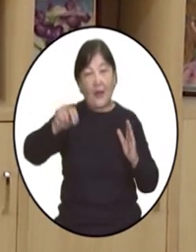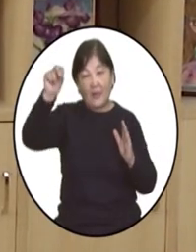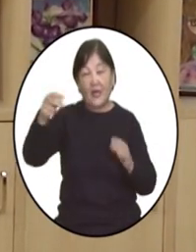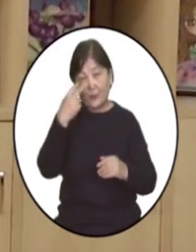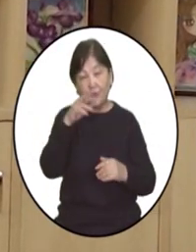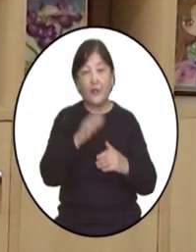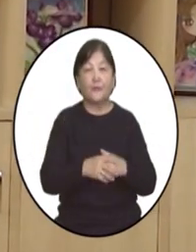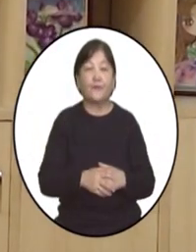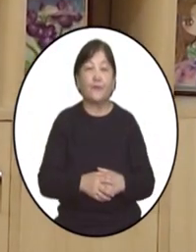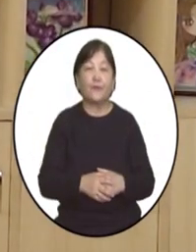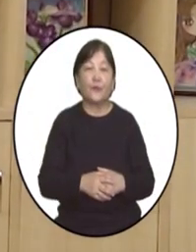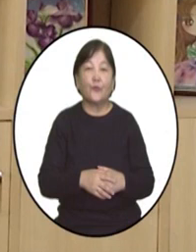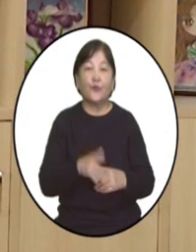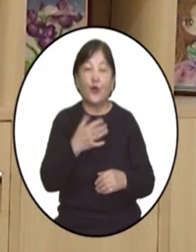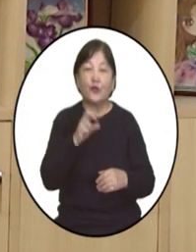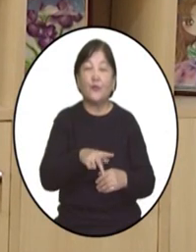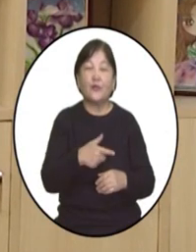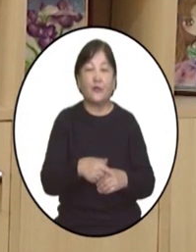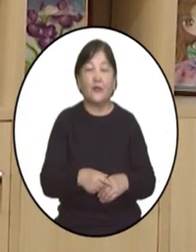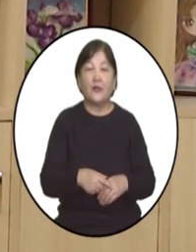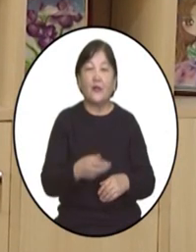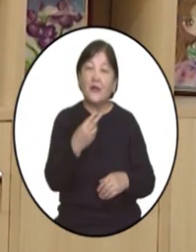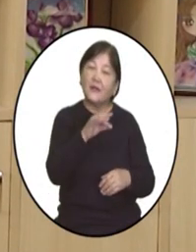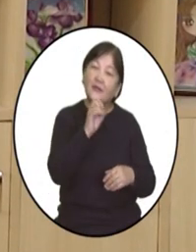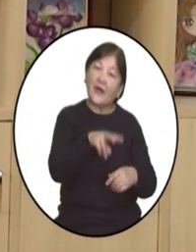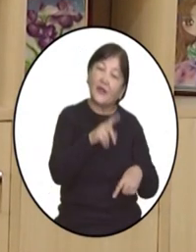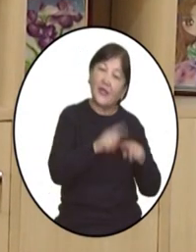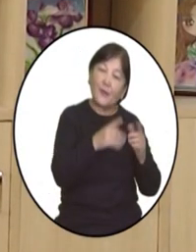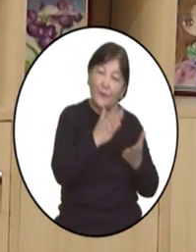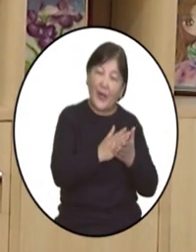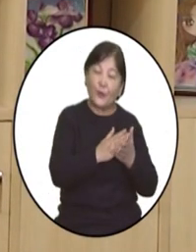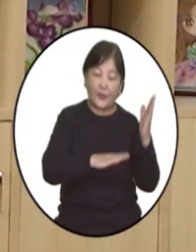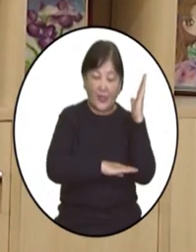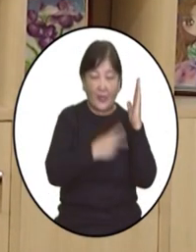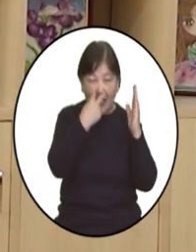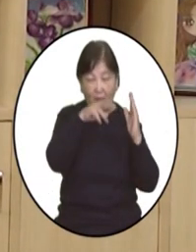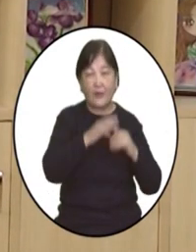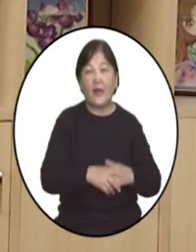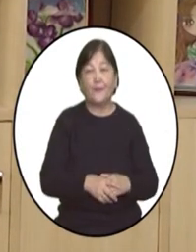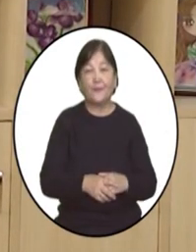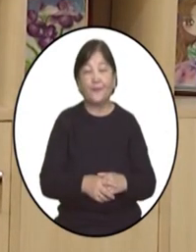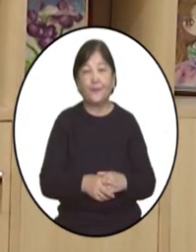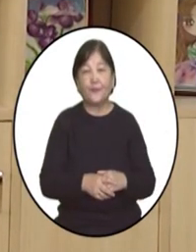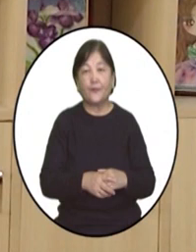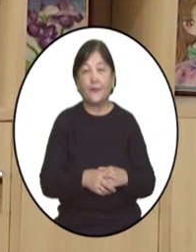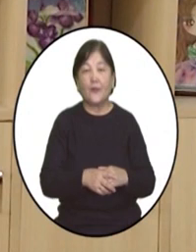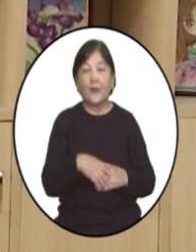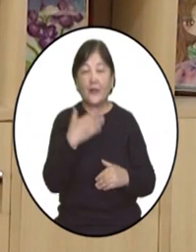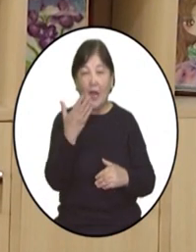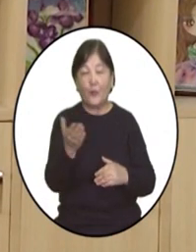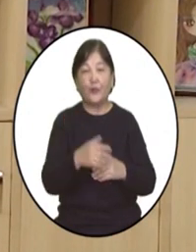температурт эзэл хүн даралтын хамаарл ямар байна гэдгийг хэдүүлээ графикаар байгуулж үзье. За та